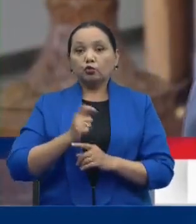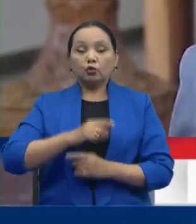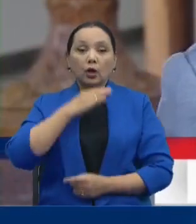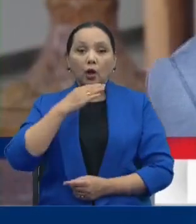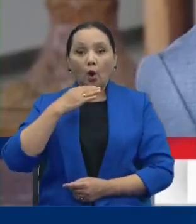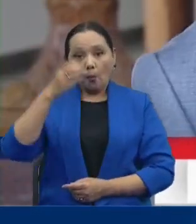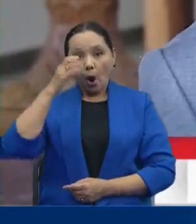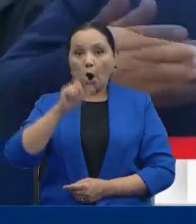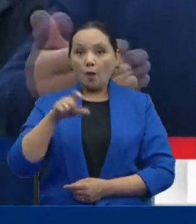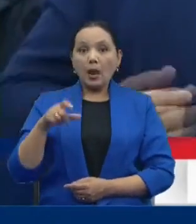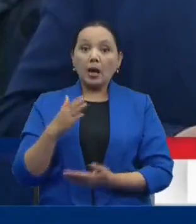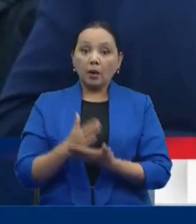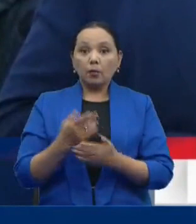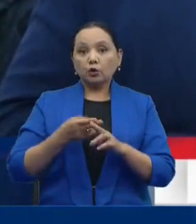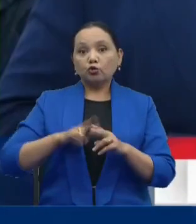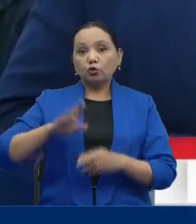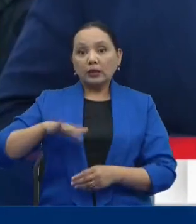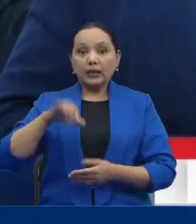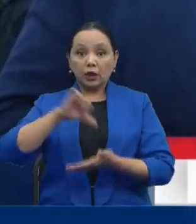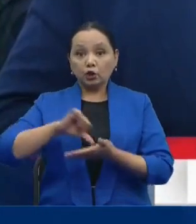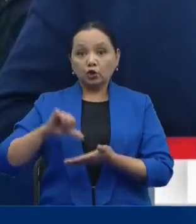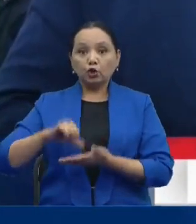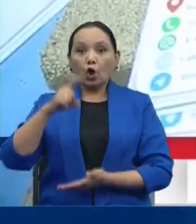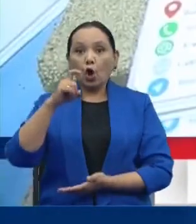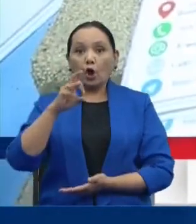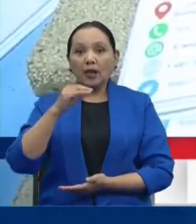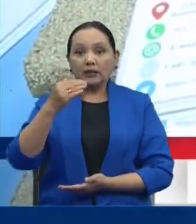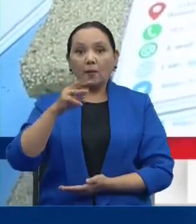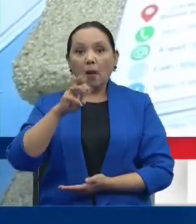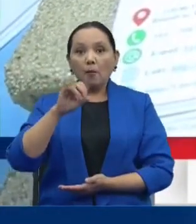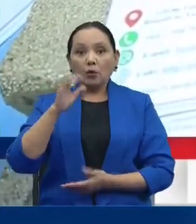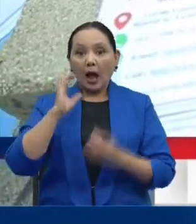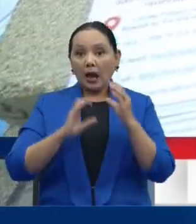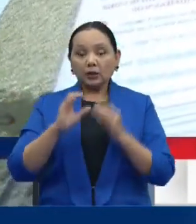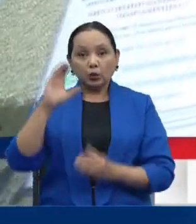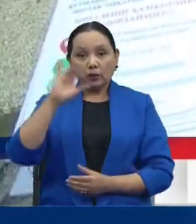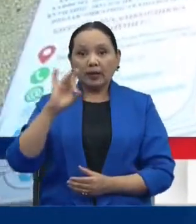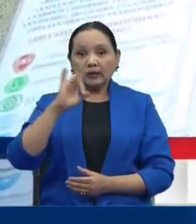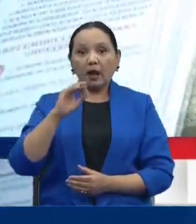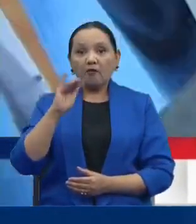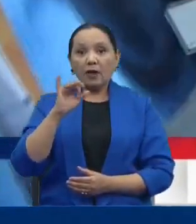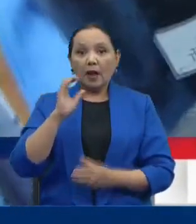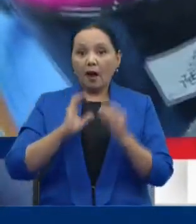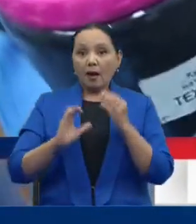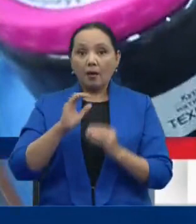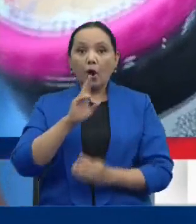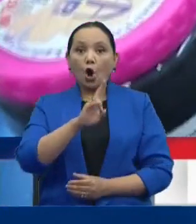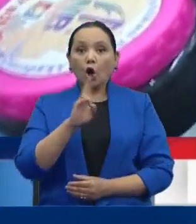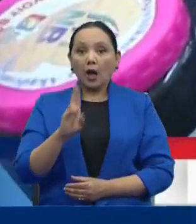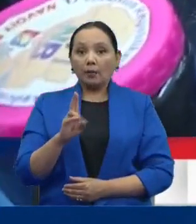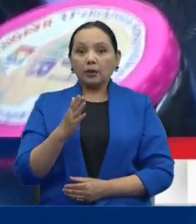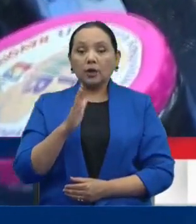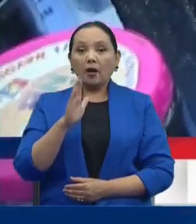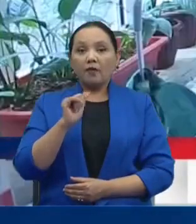zabardast olimlarimiz ham bor. Shundan so'ng ishtirokchilar Xorazm Ma'mun Akademiyasi, O'zbekiston Respublikasi Fanlar Akademiyasining Qoraqalpog'iston